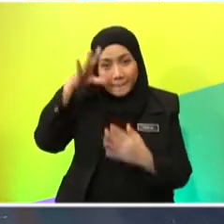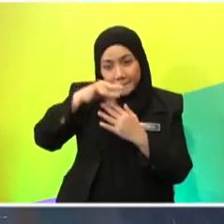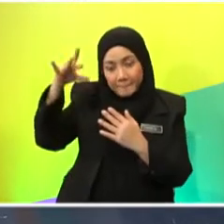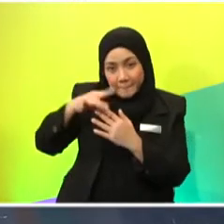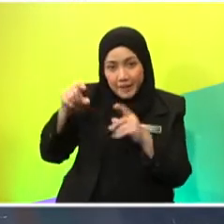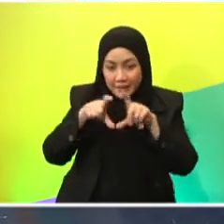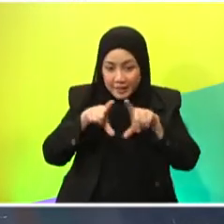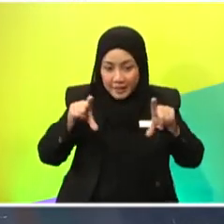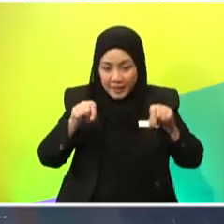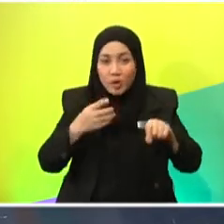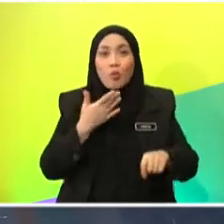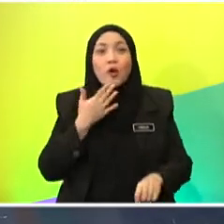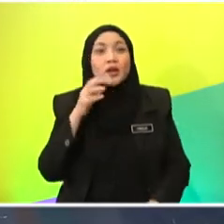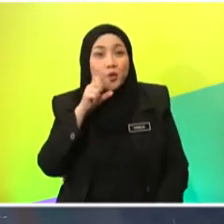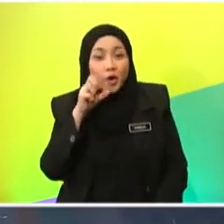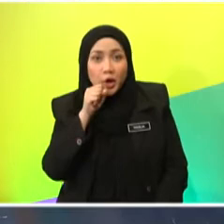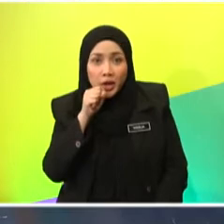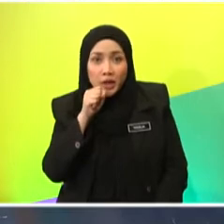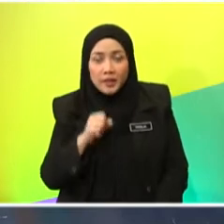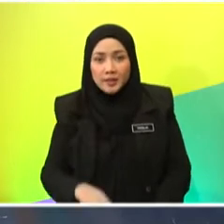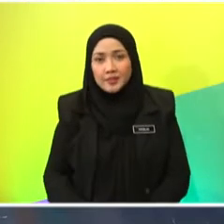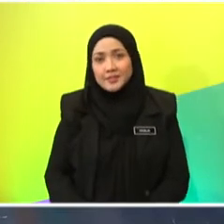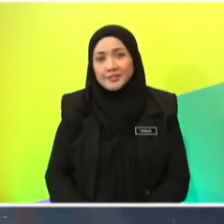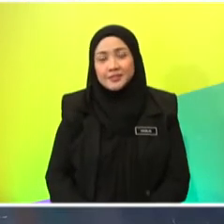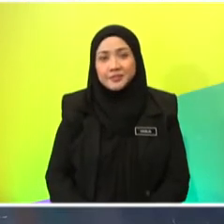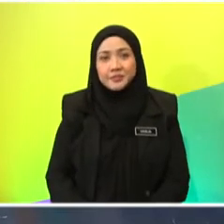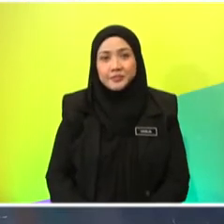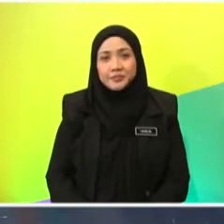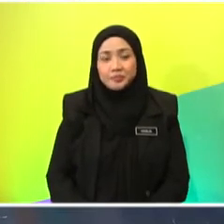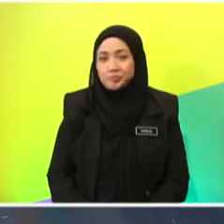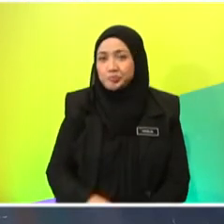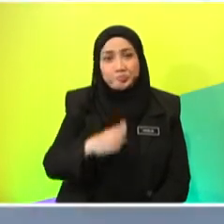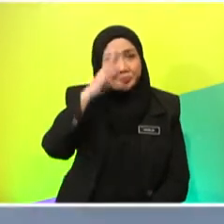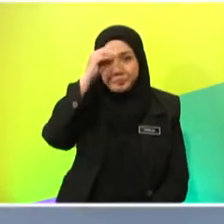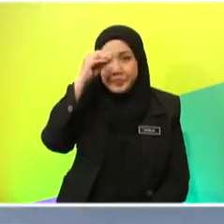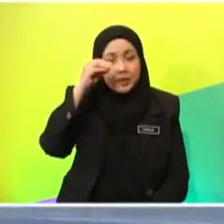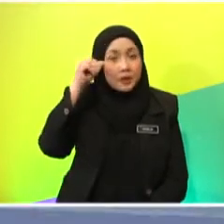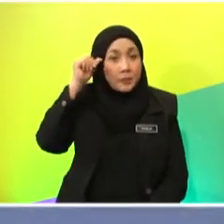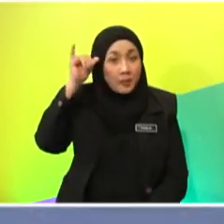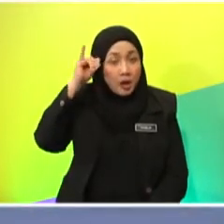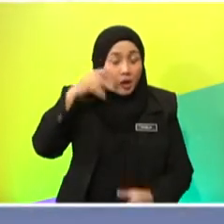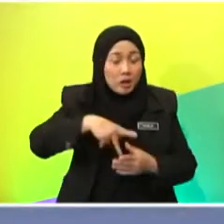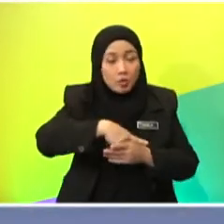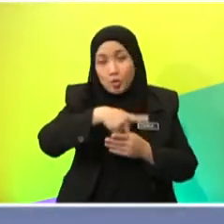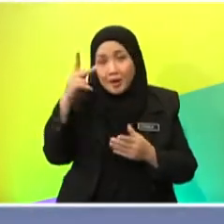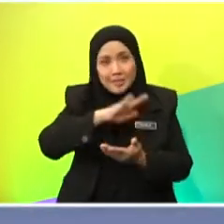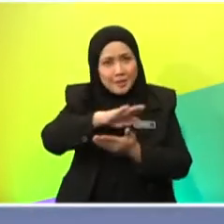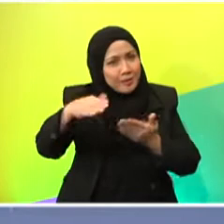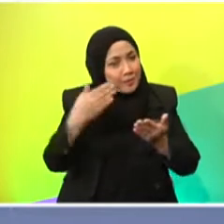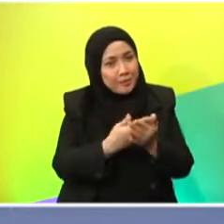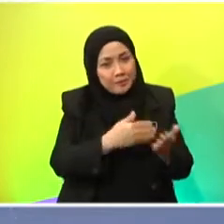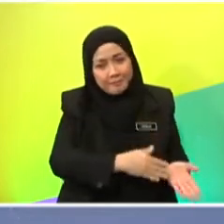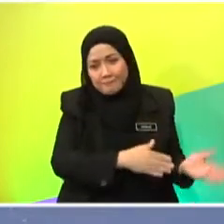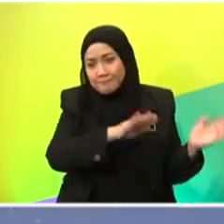coba buka apel dalam nih saya keluarkan semua Ah banyak kasih gurih tanpa